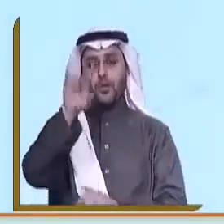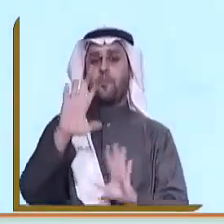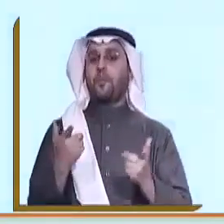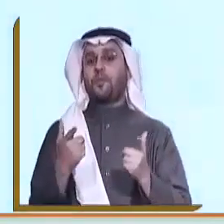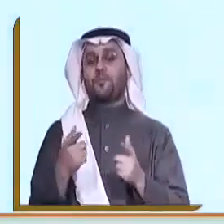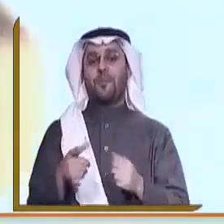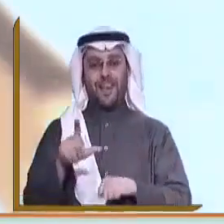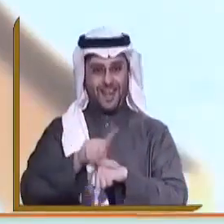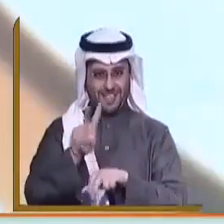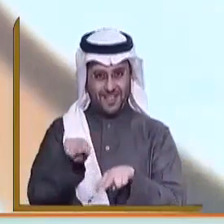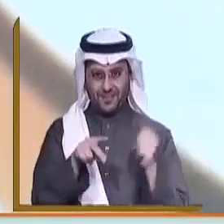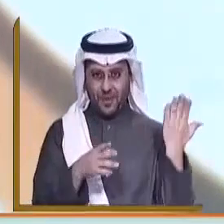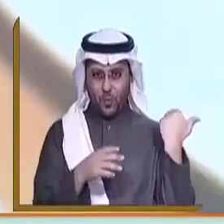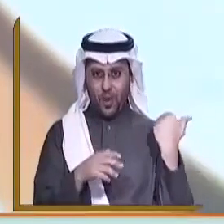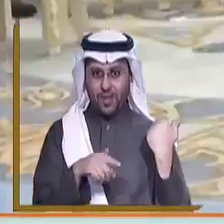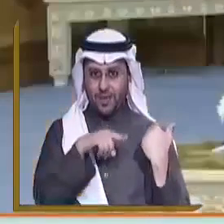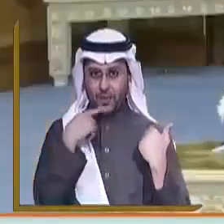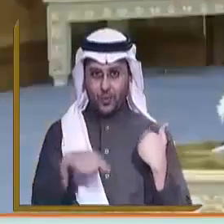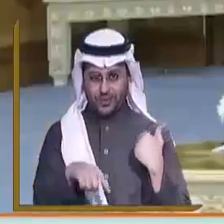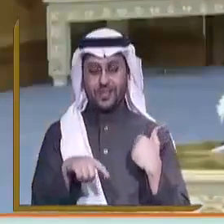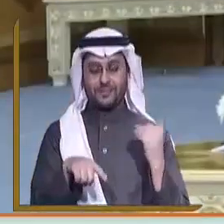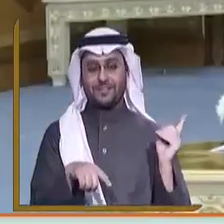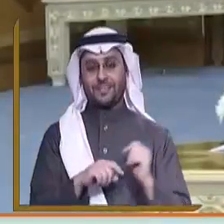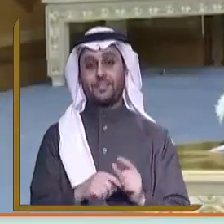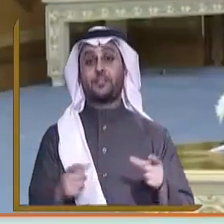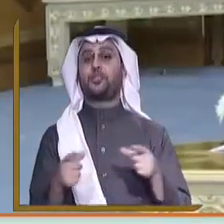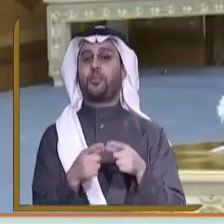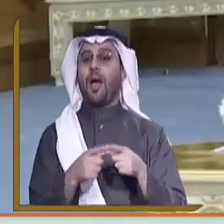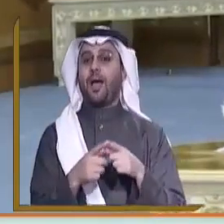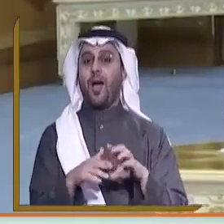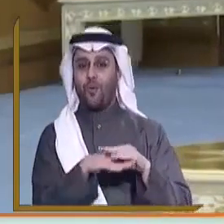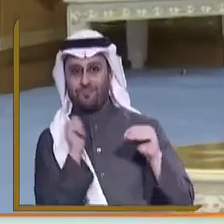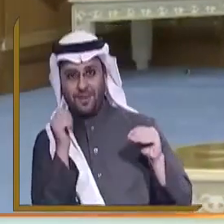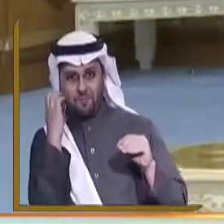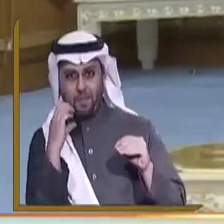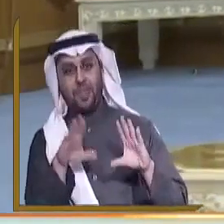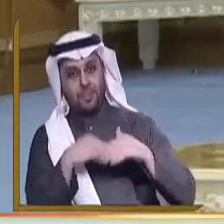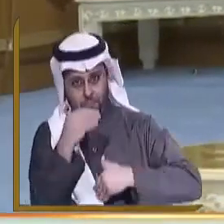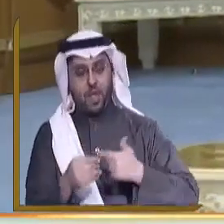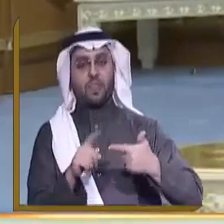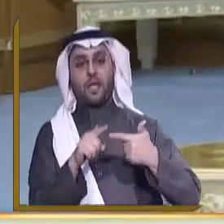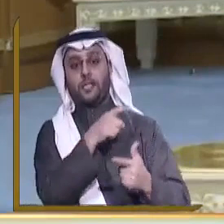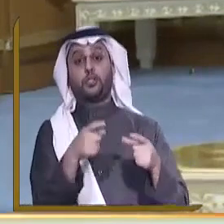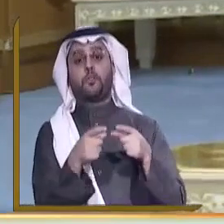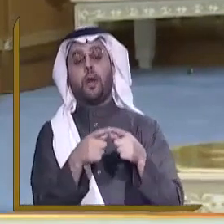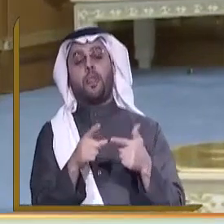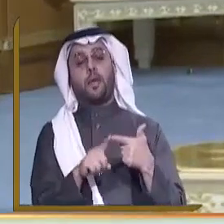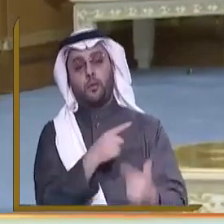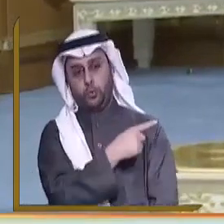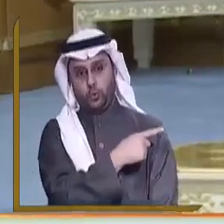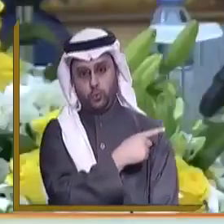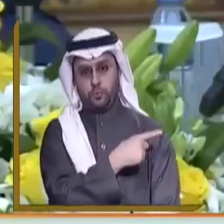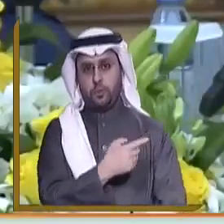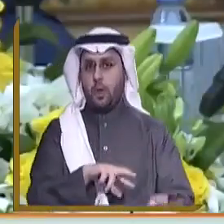الدوما الروسي وجرى خلال جلسه المباحثات بحث عدد من الموضوعات ذات الاهتمام المشترك بين البلدين